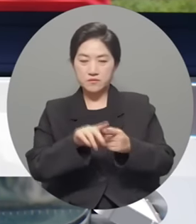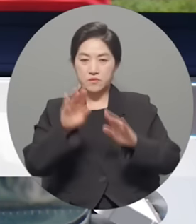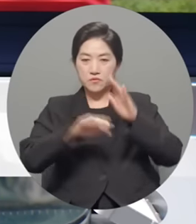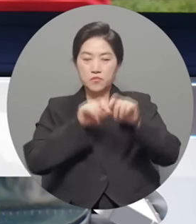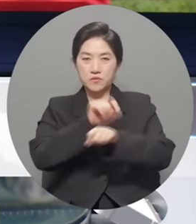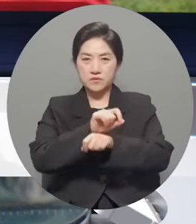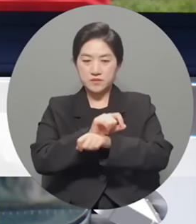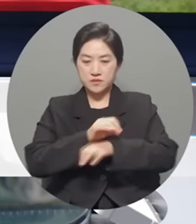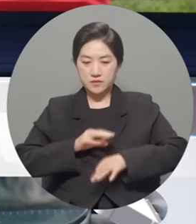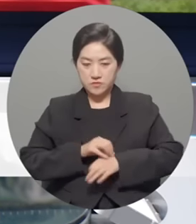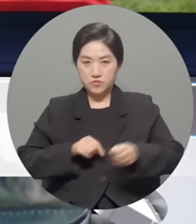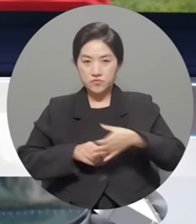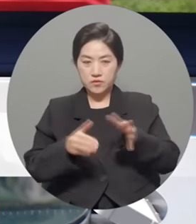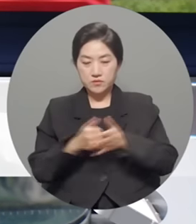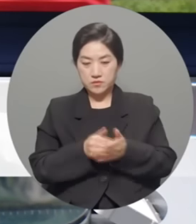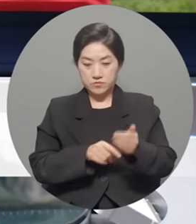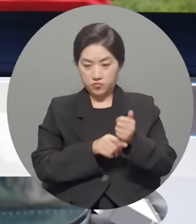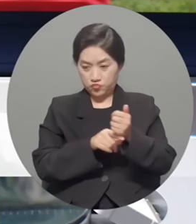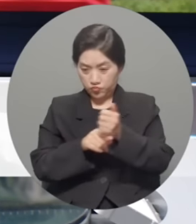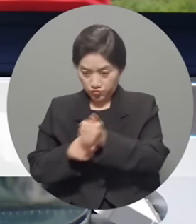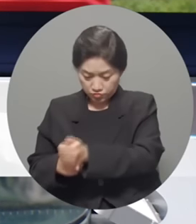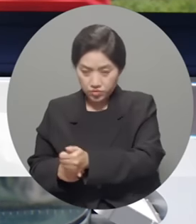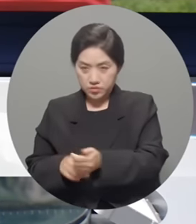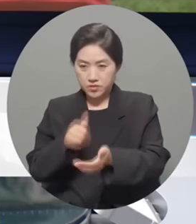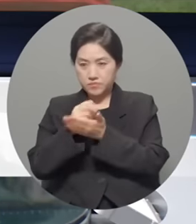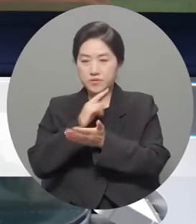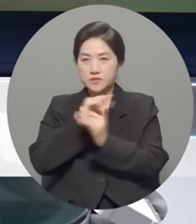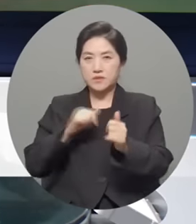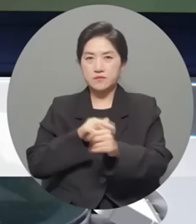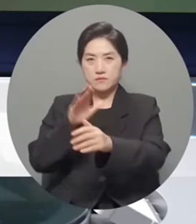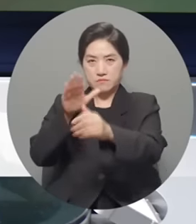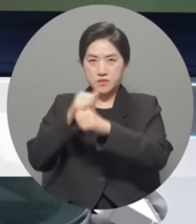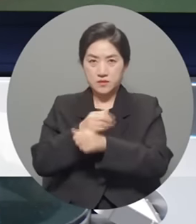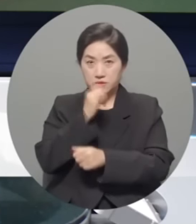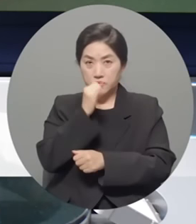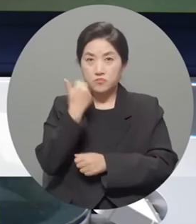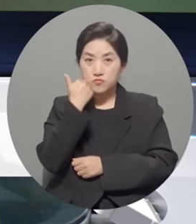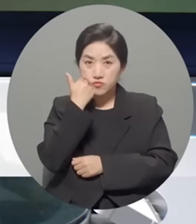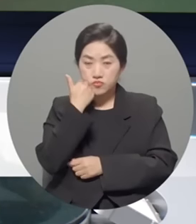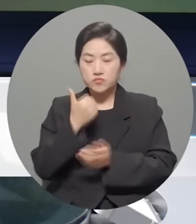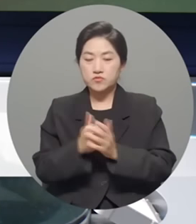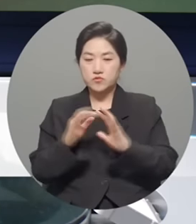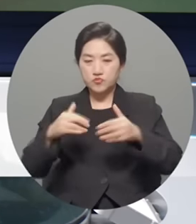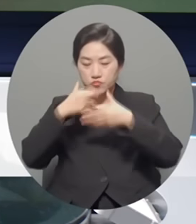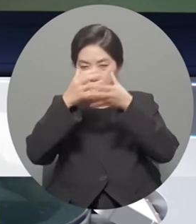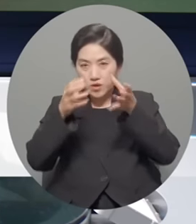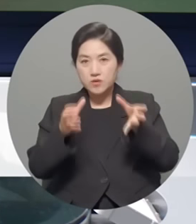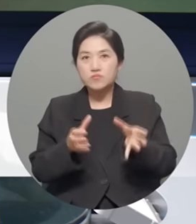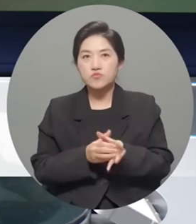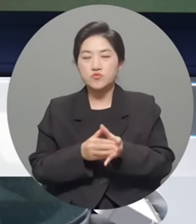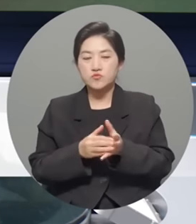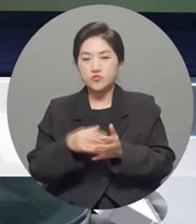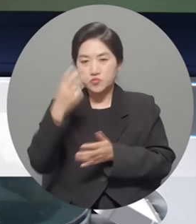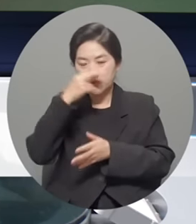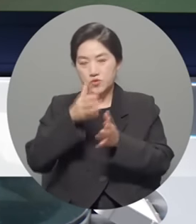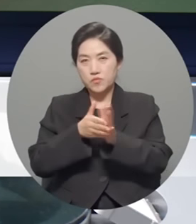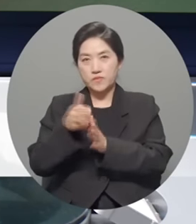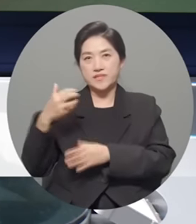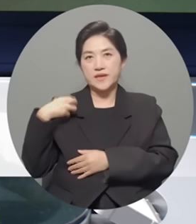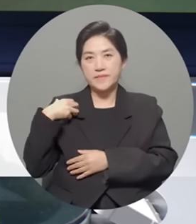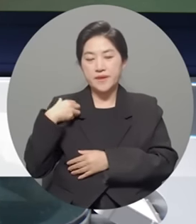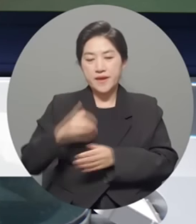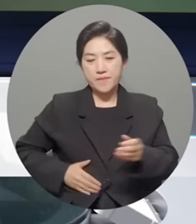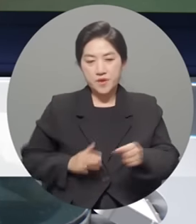처음으로 출석하라고 통보한 것으로 확인됐습니다. 첫 소환 대상은 당시 국방부 조사본부의 책임자, 즉 해병대